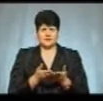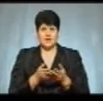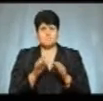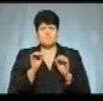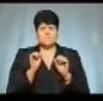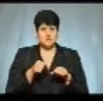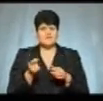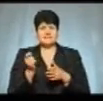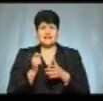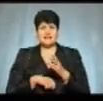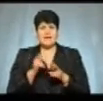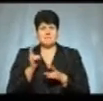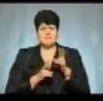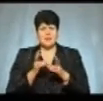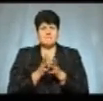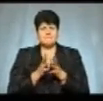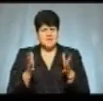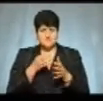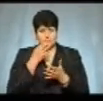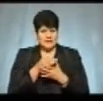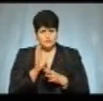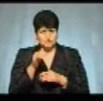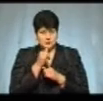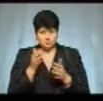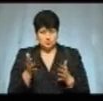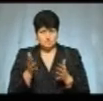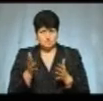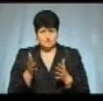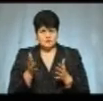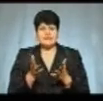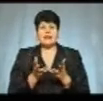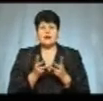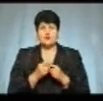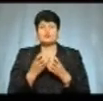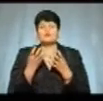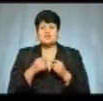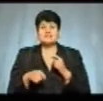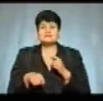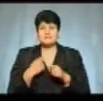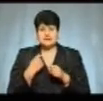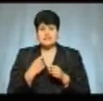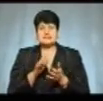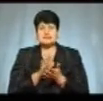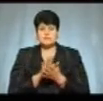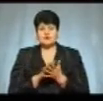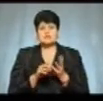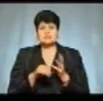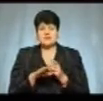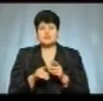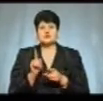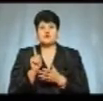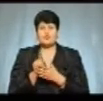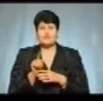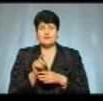можливого закриття підприємства, більше відповідальності не може бути передбачено. Це максимально. Нарахуємо ще збитки за забруднення земельної ділянки. Зобов'яжемо ще